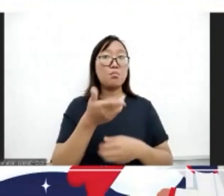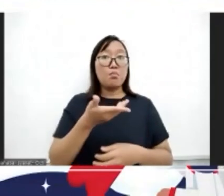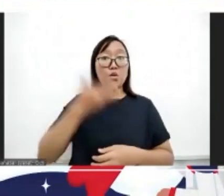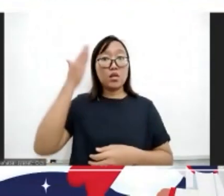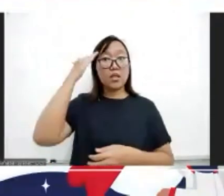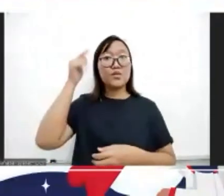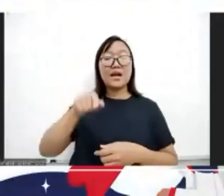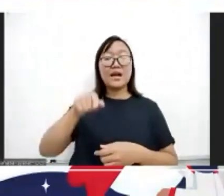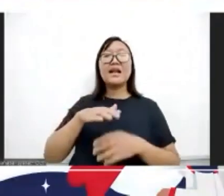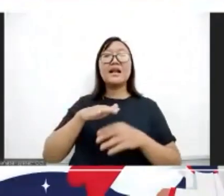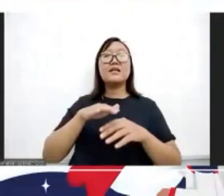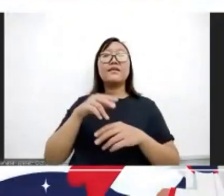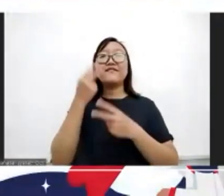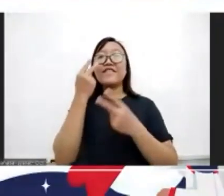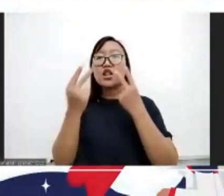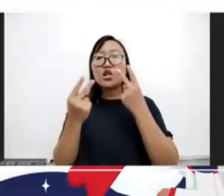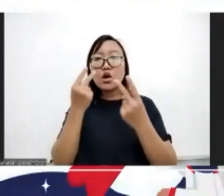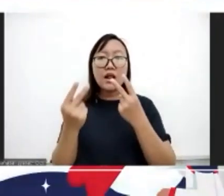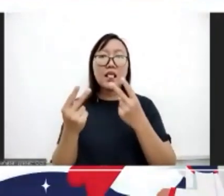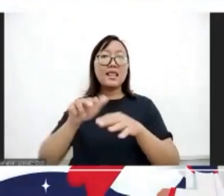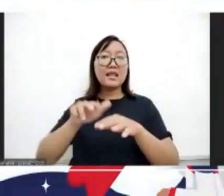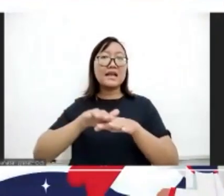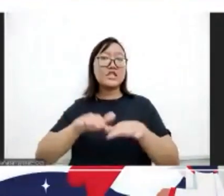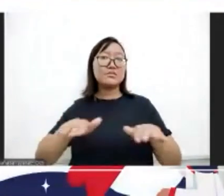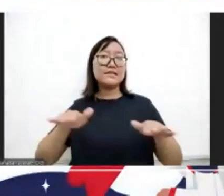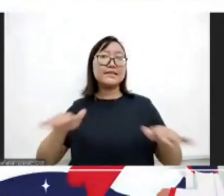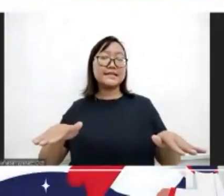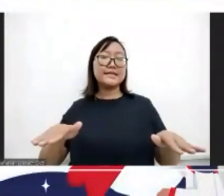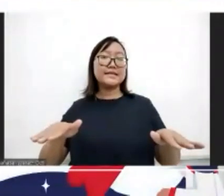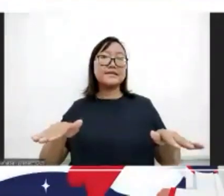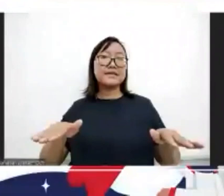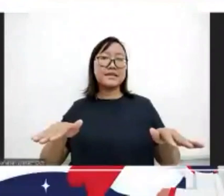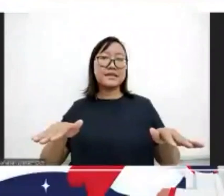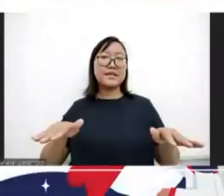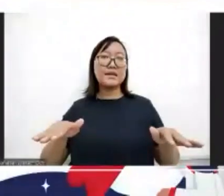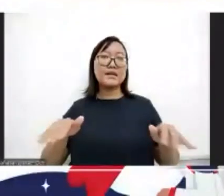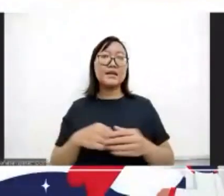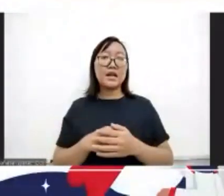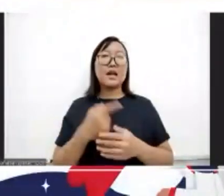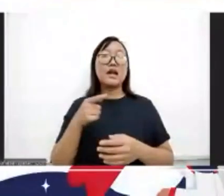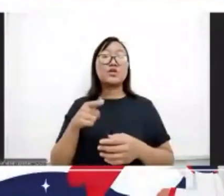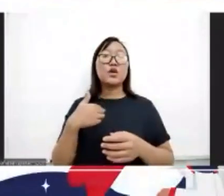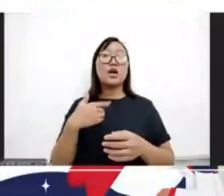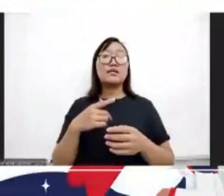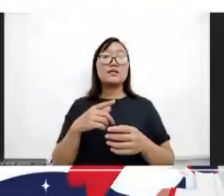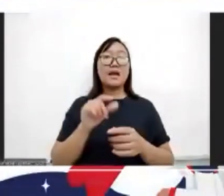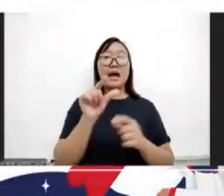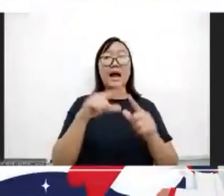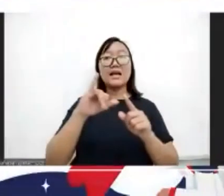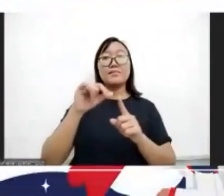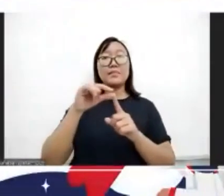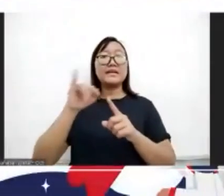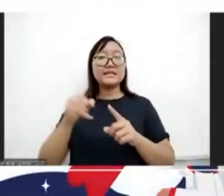exhibition ada beberapa program yang tadi disebutkan baik oleh Pak Alex yang didukung oleh aipj maupun yang didukung oleh